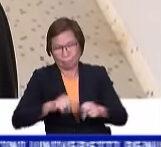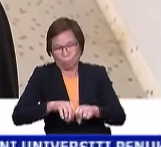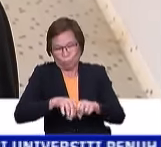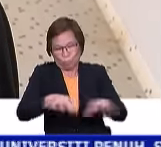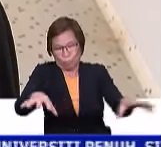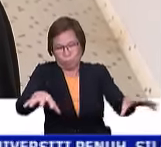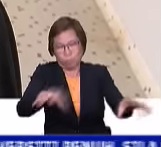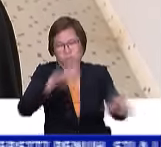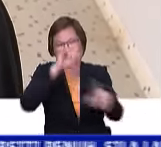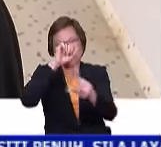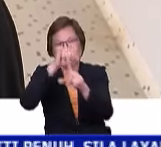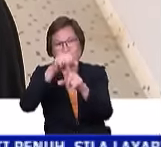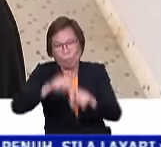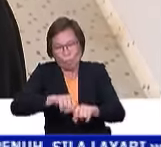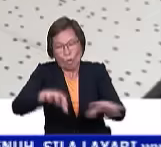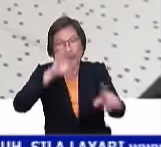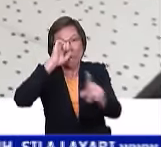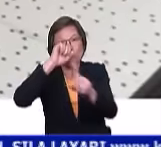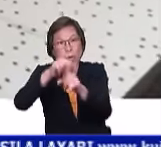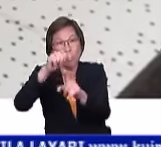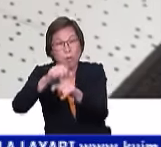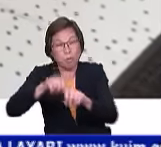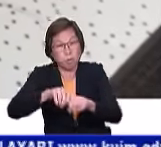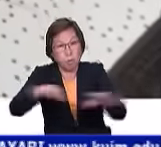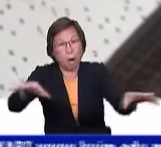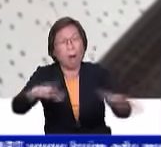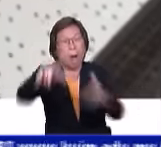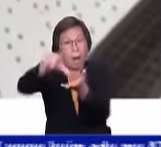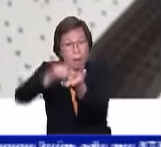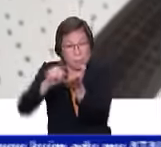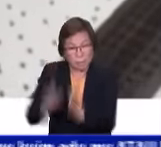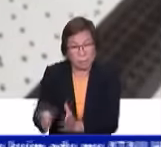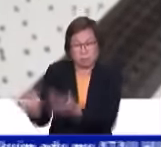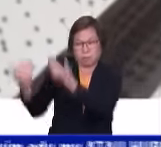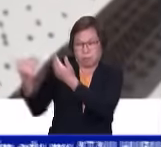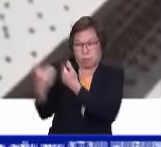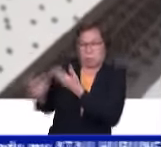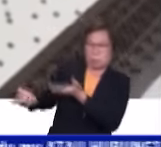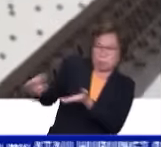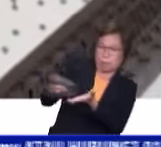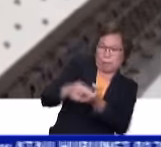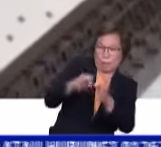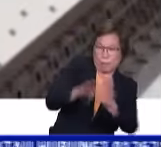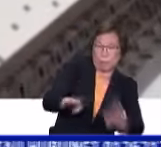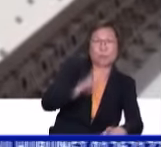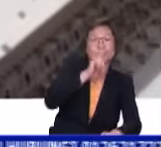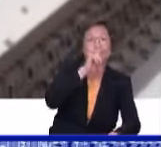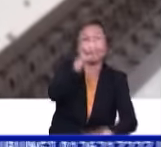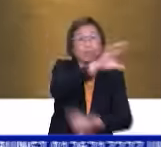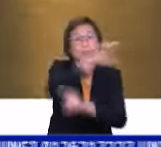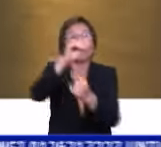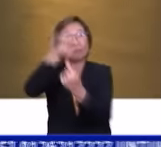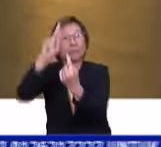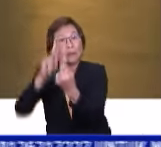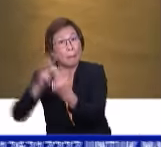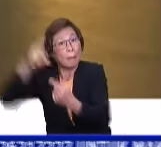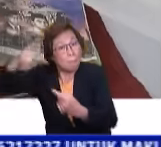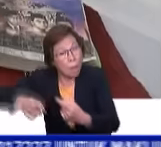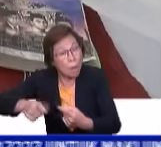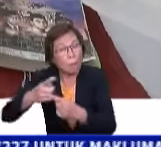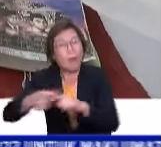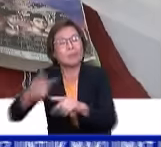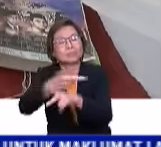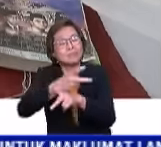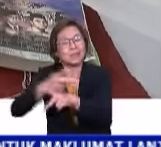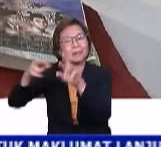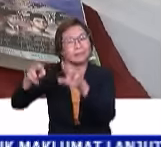Dalam konteks penyebaran maklumat, pihak media bukan sahaja berperanan melaporkan berita sahih dan tepat tetapi juga